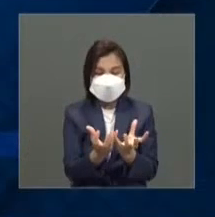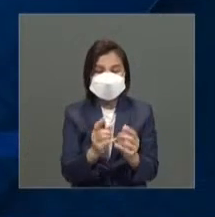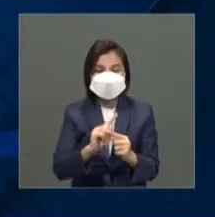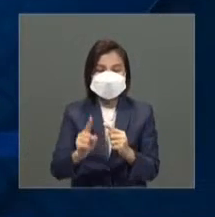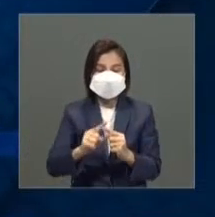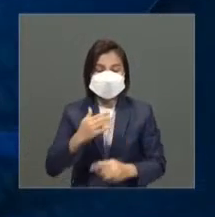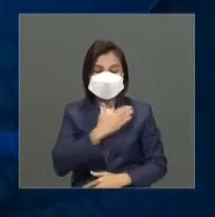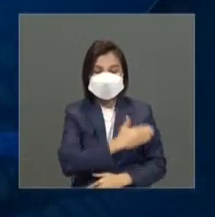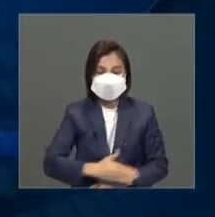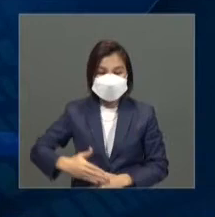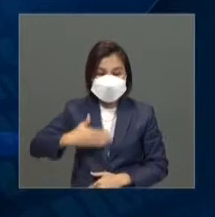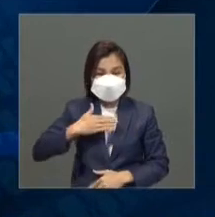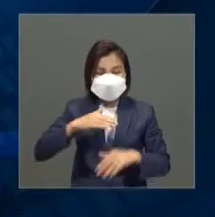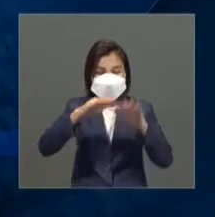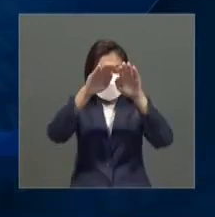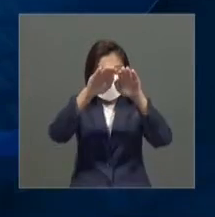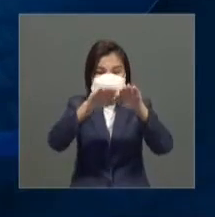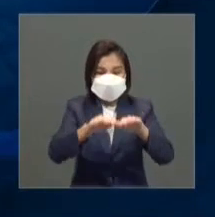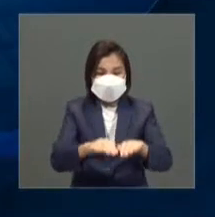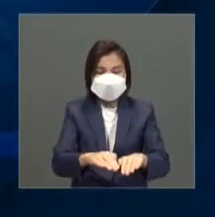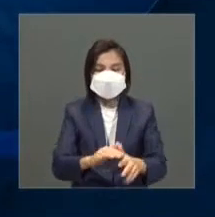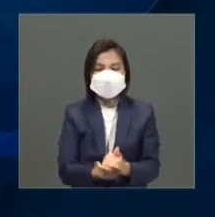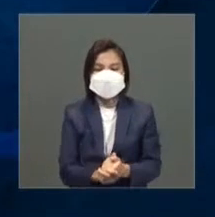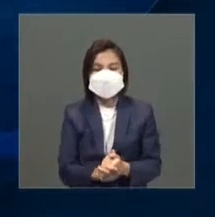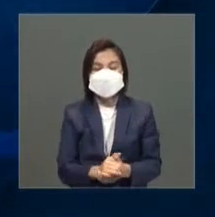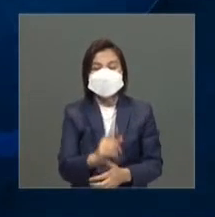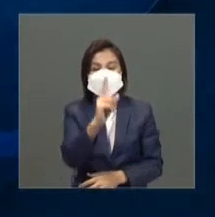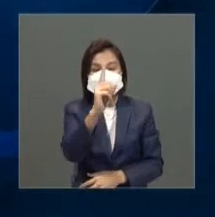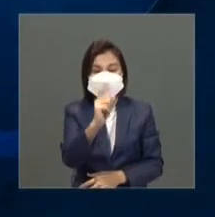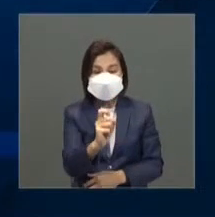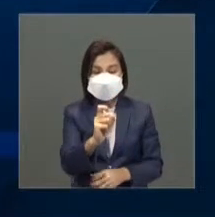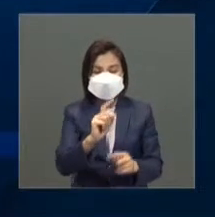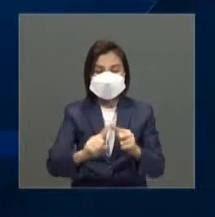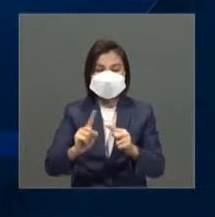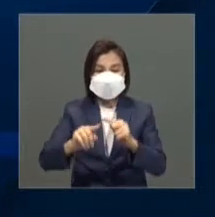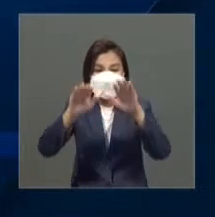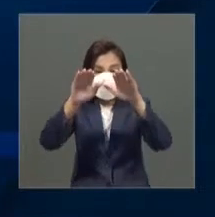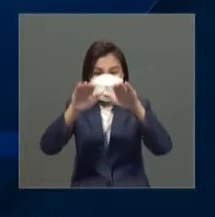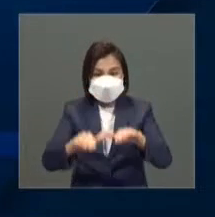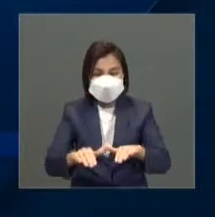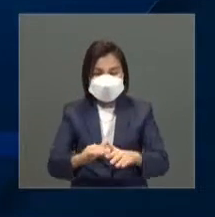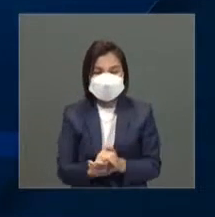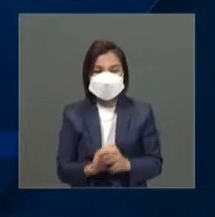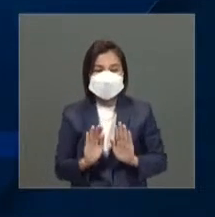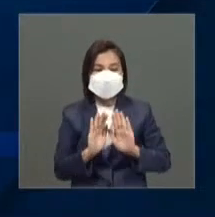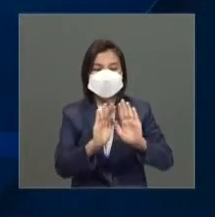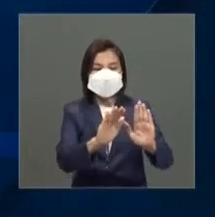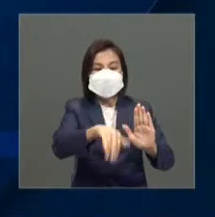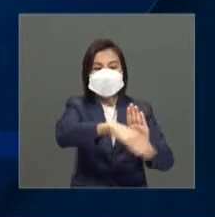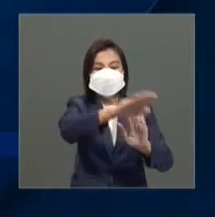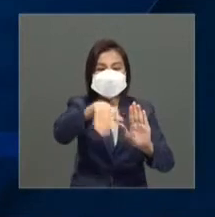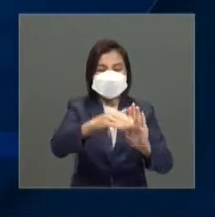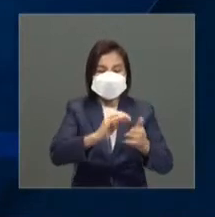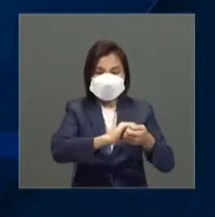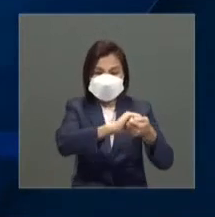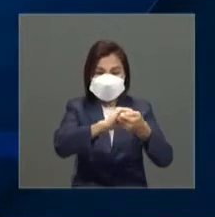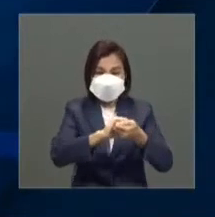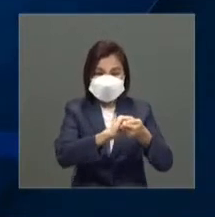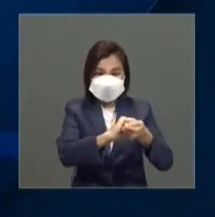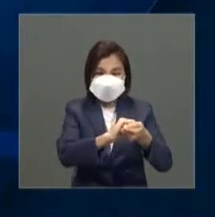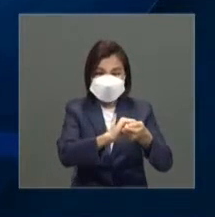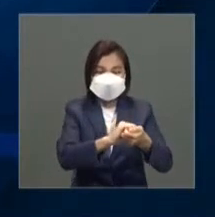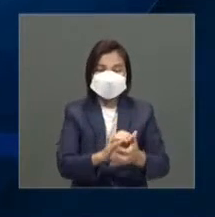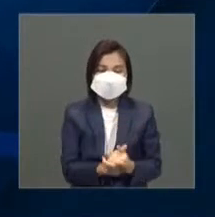สุขภาพลดน้อยลงแล้วก็อัตราการเสียชีวิตก็จะลดลงด้วยก็ฝากทุกท่านร่วมมือกันนะครับในเรื่องของ